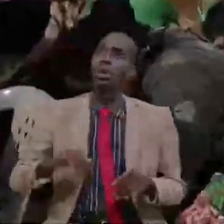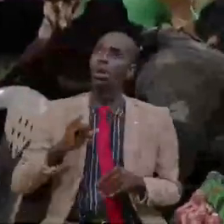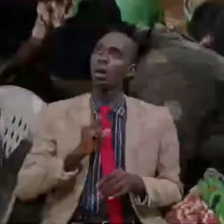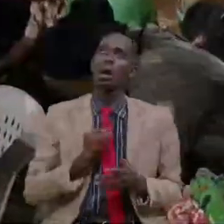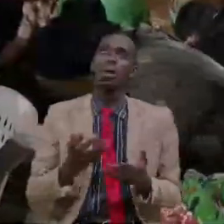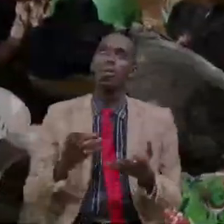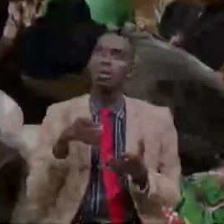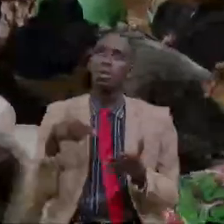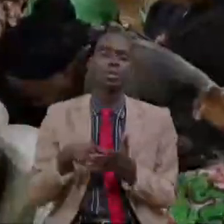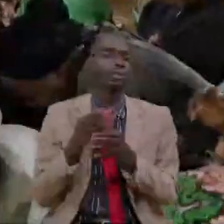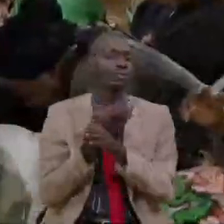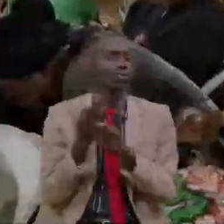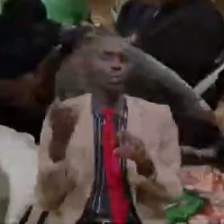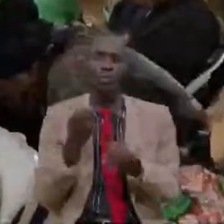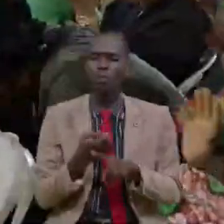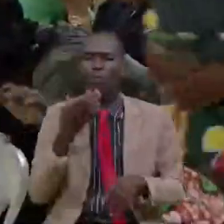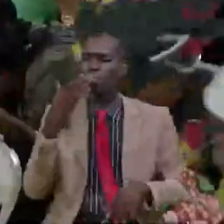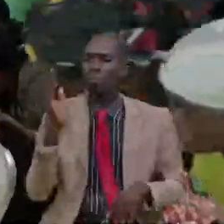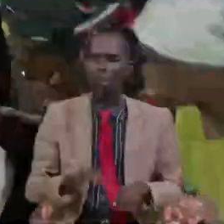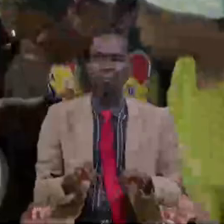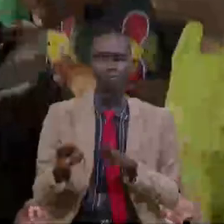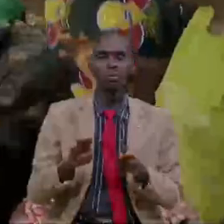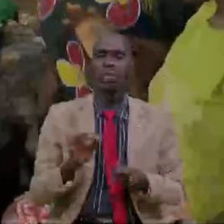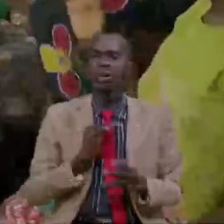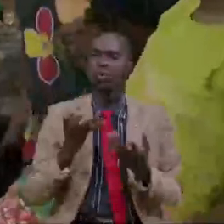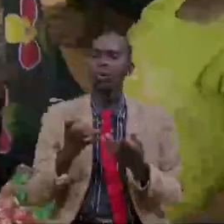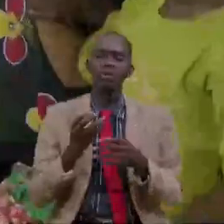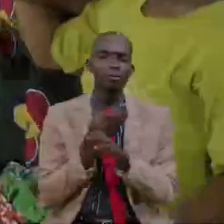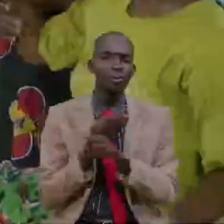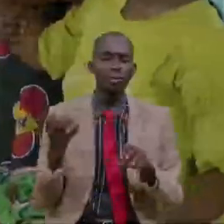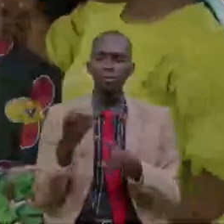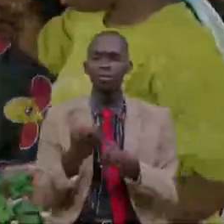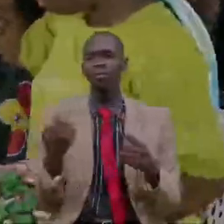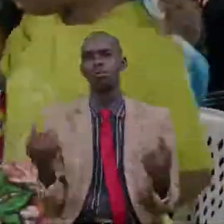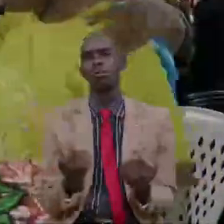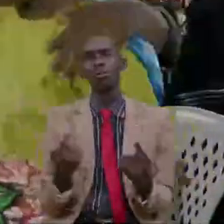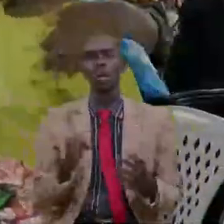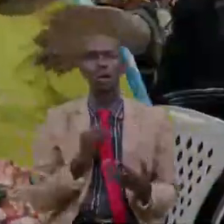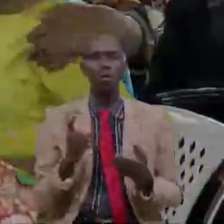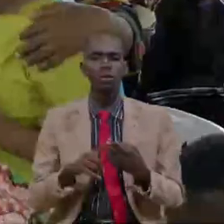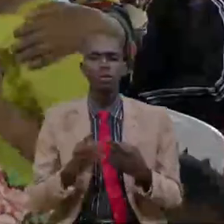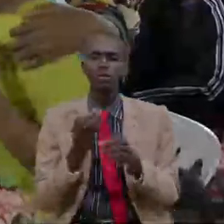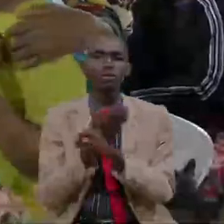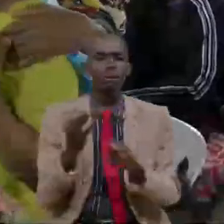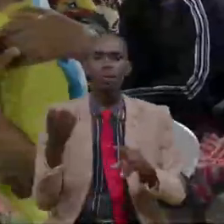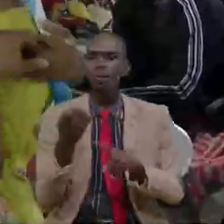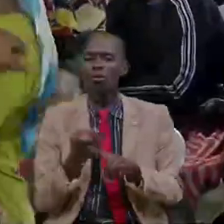Libération de la corruption. Corruption du péché. Libération du mal. L'amour du